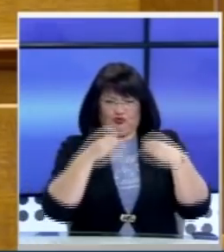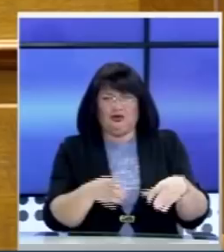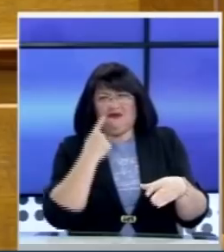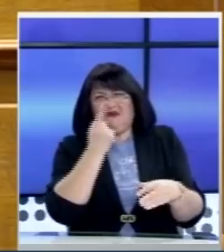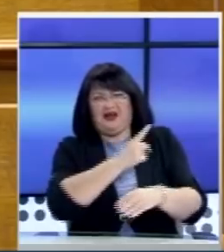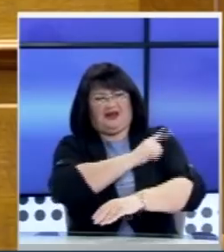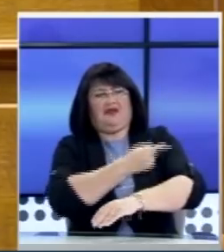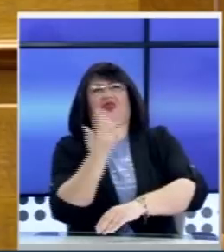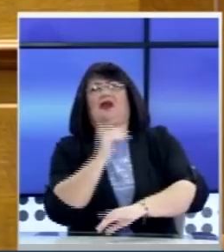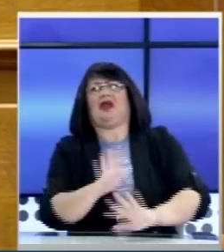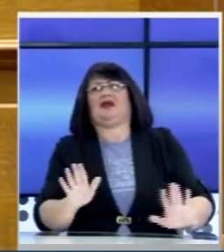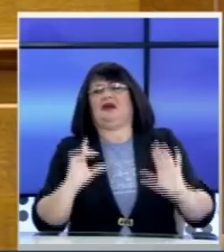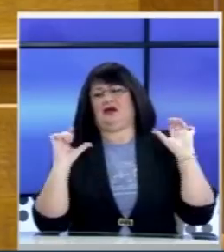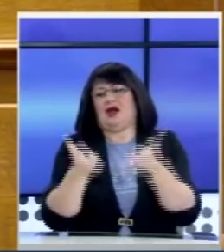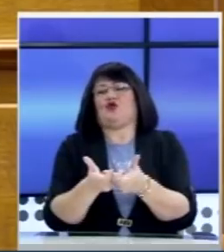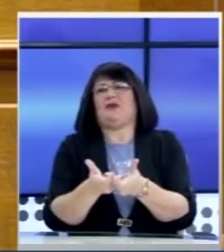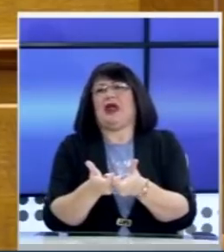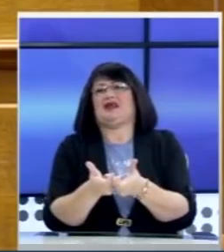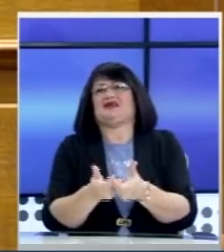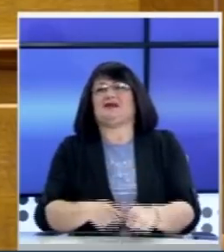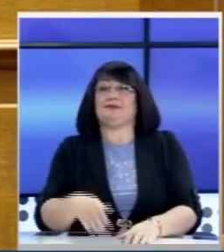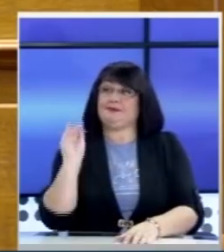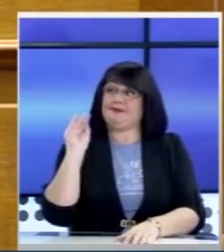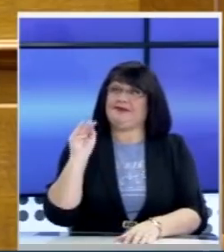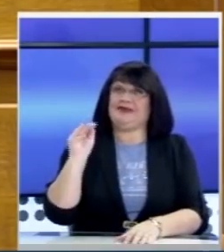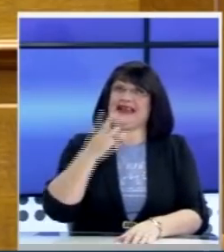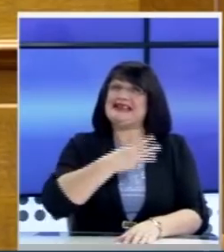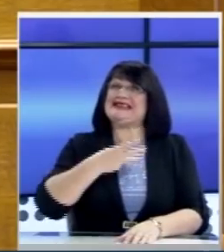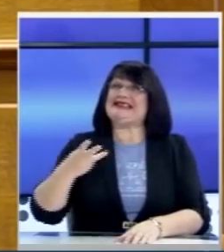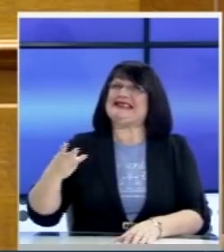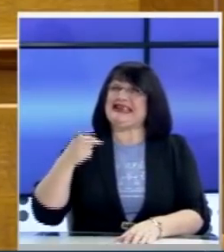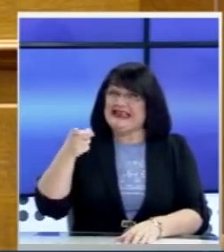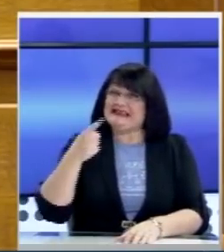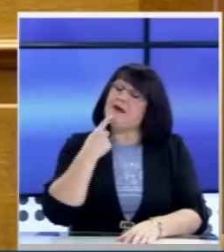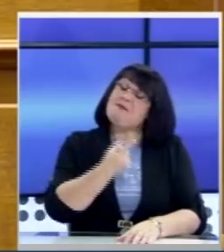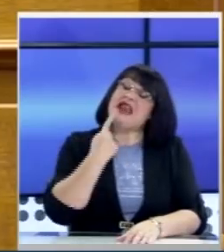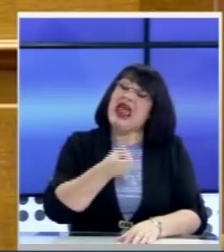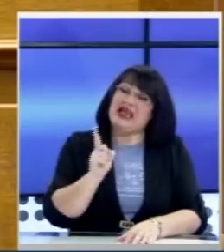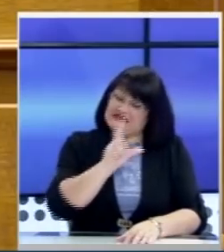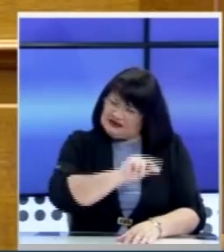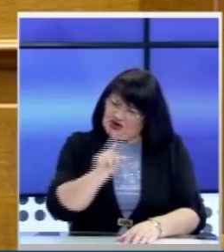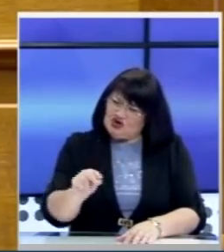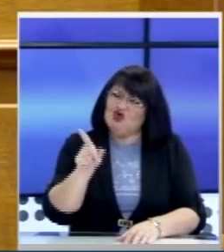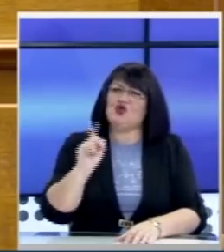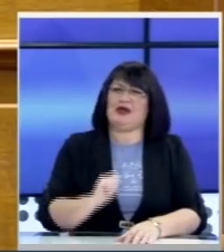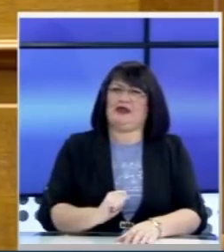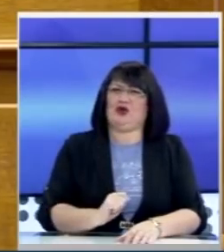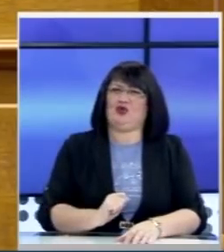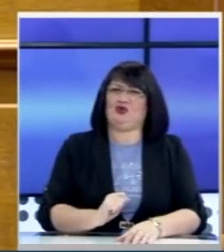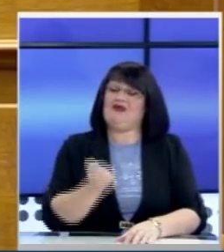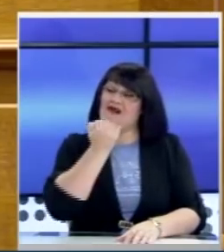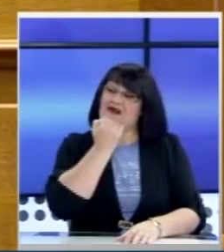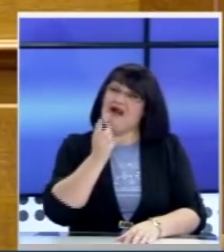βέβαια θα λέγαμε και στο ΣΥΡΙΖΑ να μην ξύνεται στην κλίτσα του Τσοπάνη, γιατί σε αυτό το